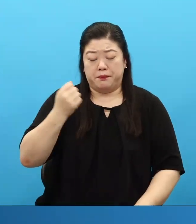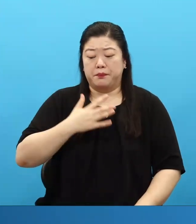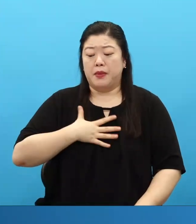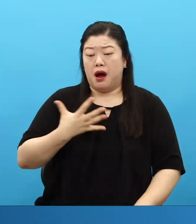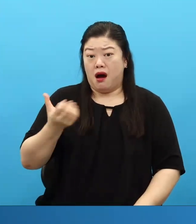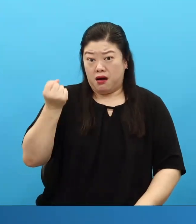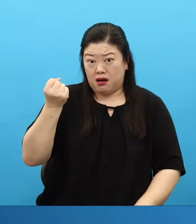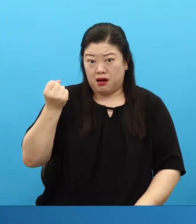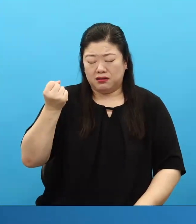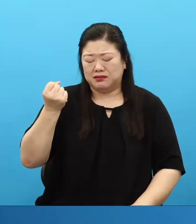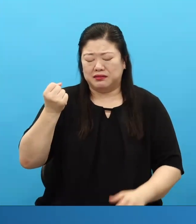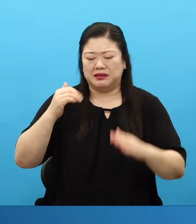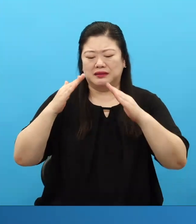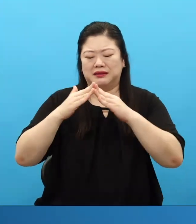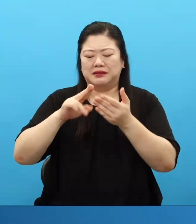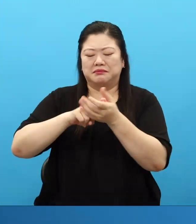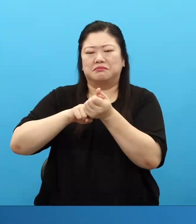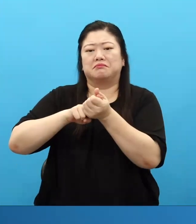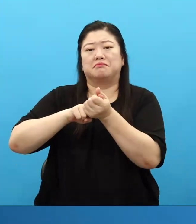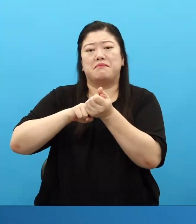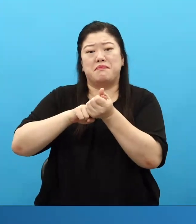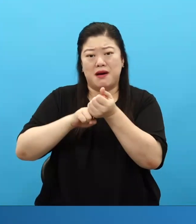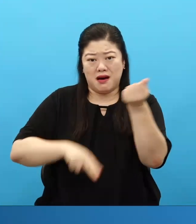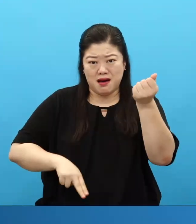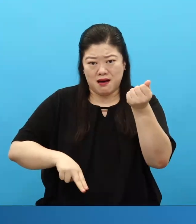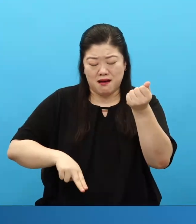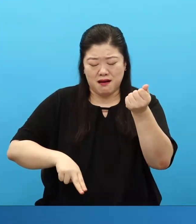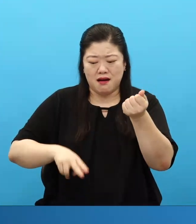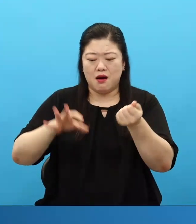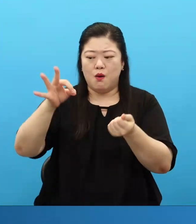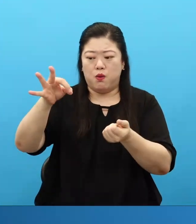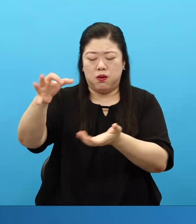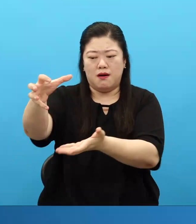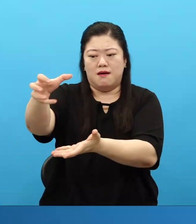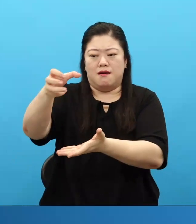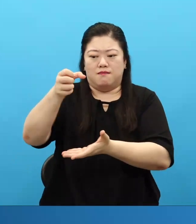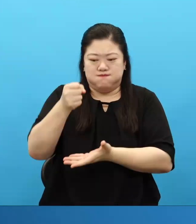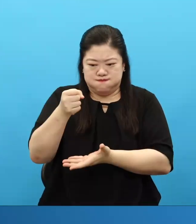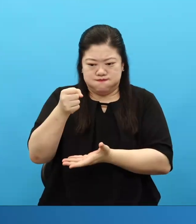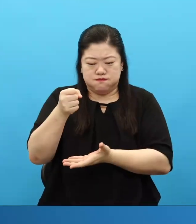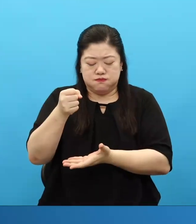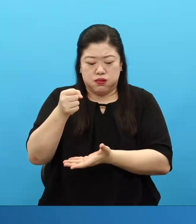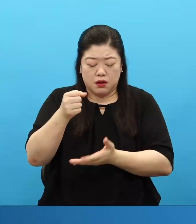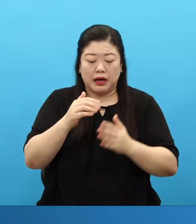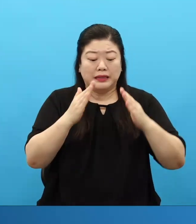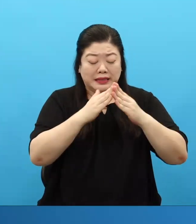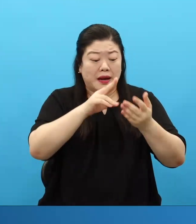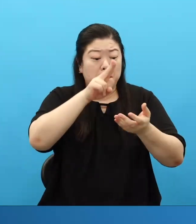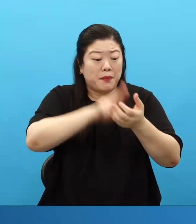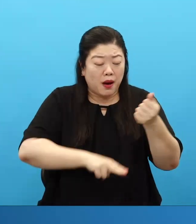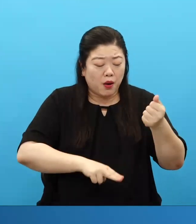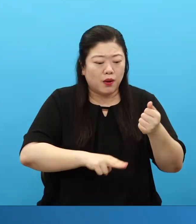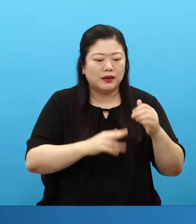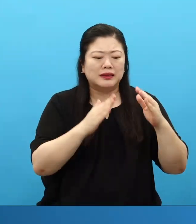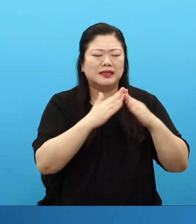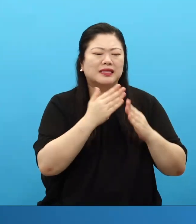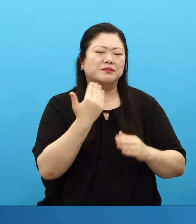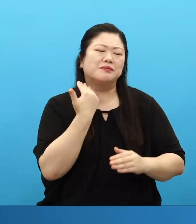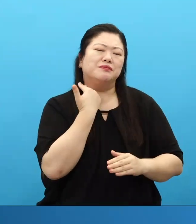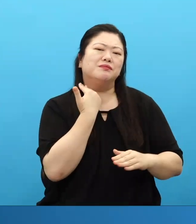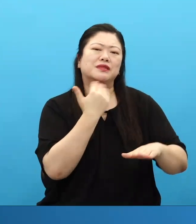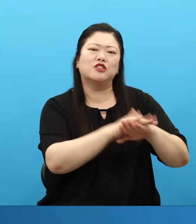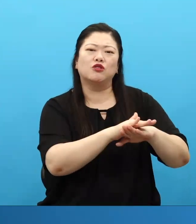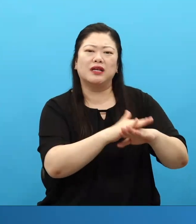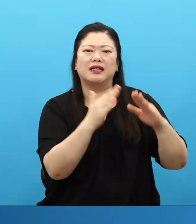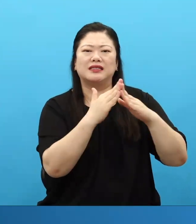있을 거 아니에요. Then he's got some money left 이걸 over, 헌금을 한 거예요. and so he gave that as offering. 더 놀라운 거는 But more 그 amazingly, 부인이요. it's his wife. 남편이